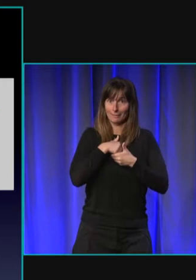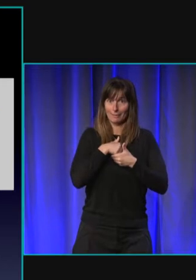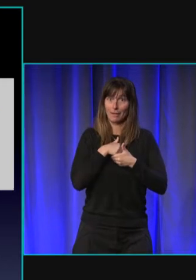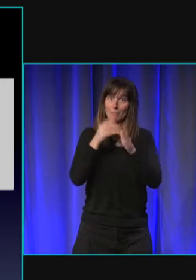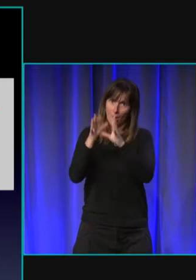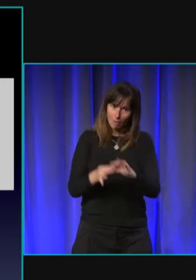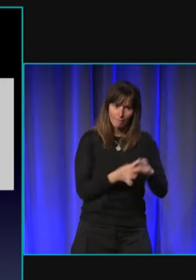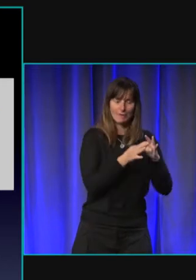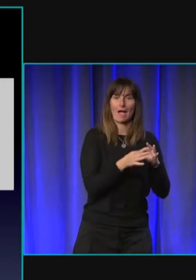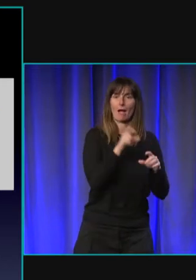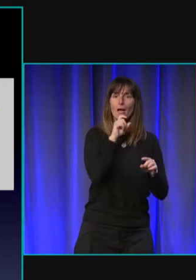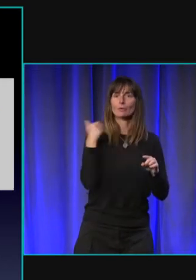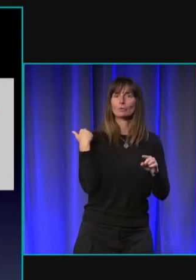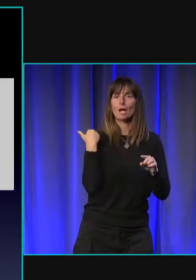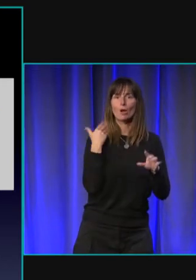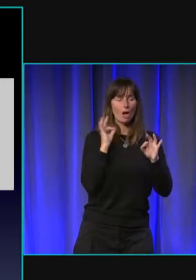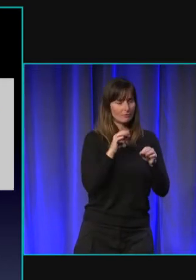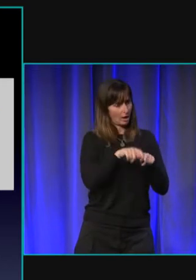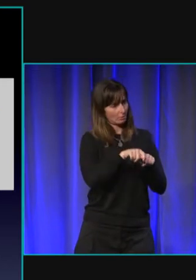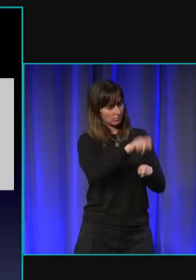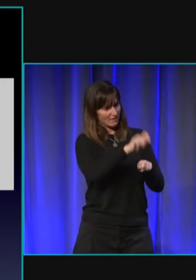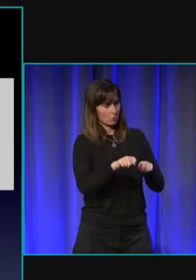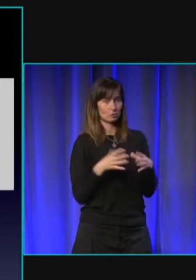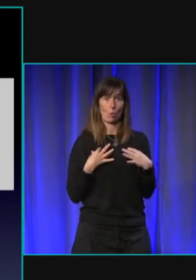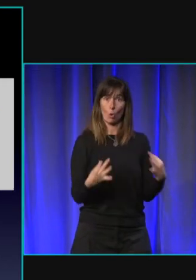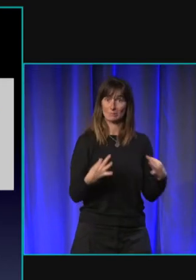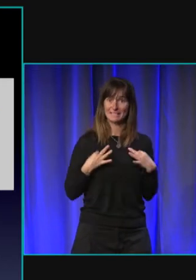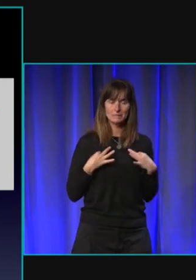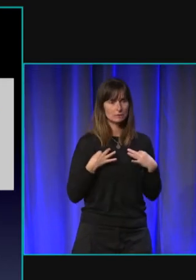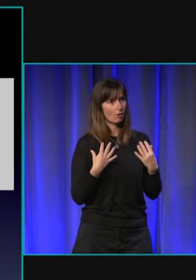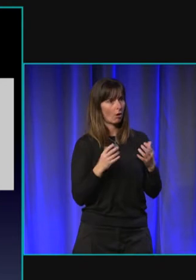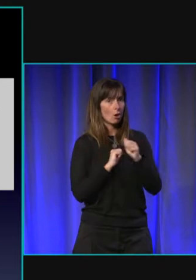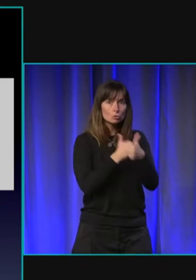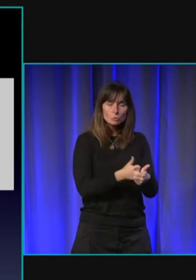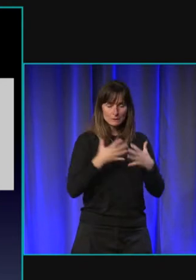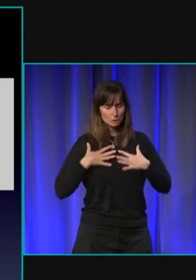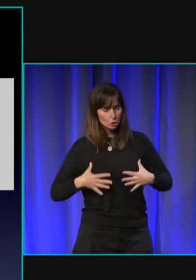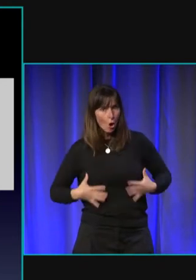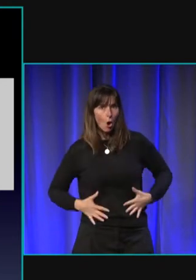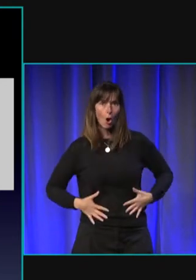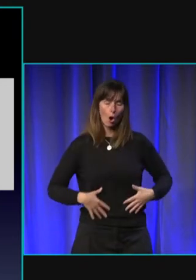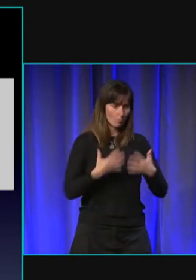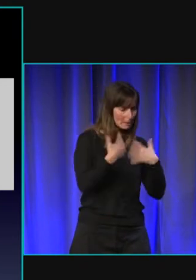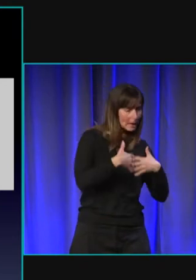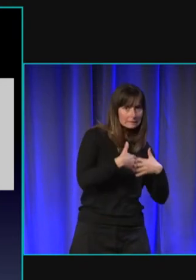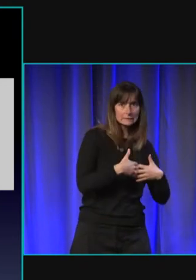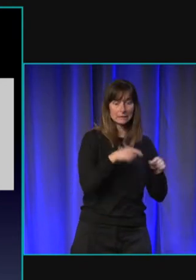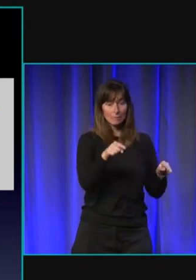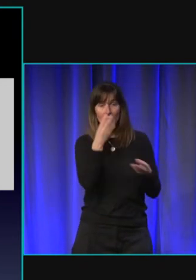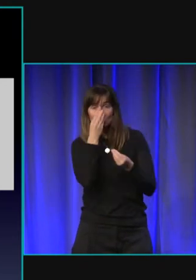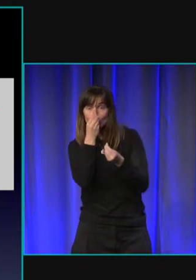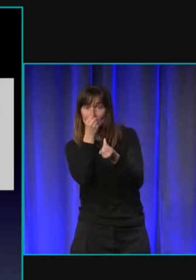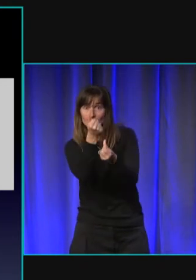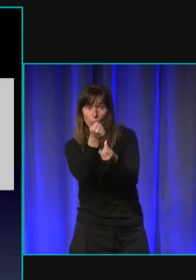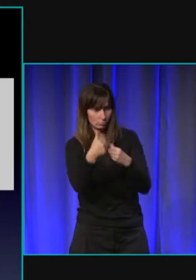l'on mesure au niveau de façon objective, avec des mesures physiologiques ou des mesures d'ordre plutôt mécanique de puissance. Donc,